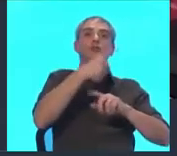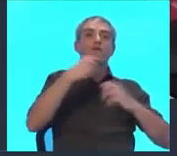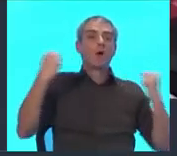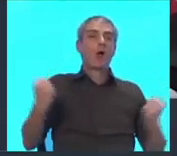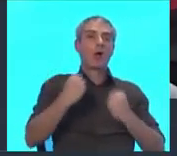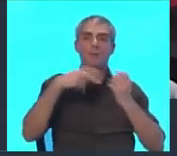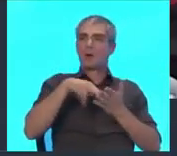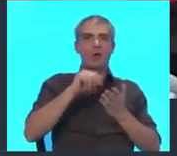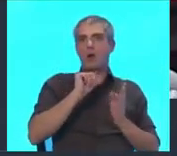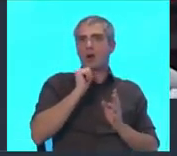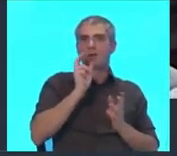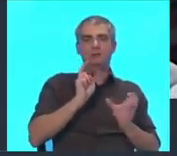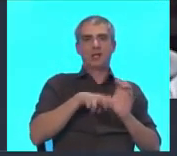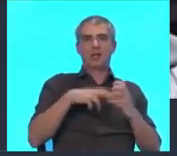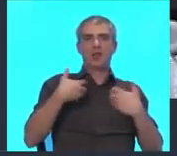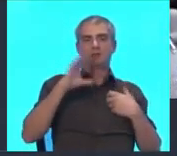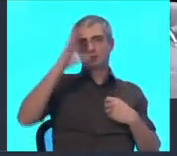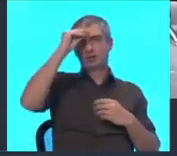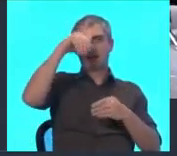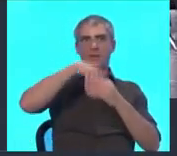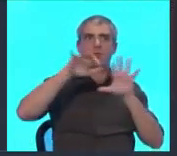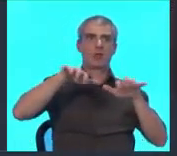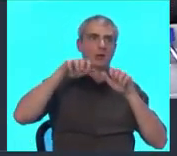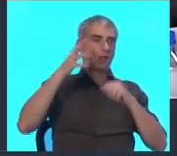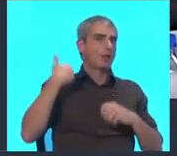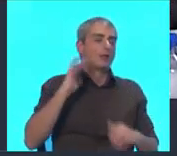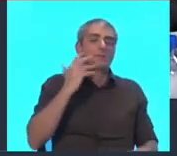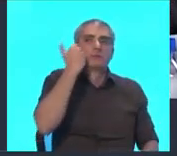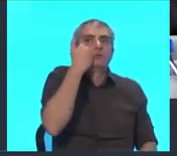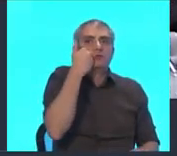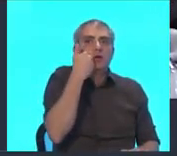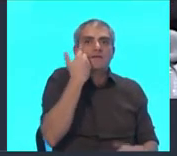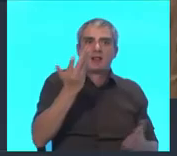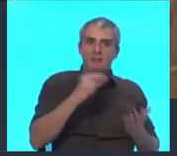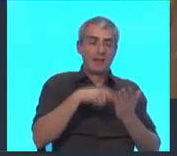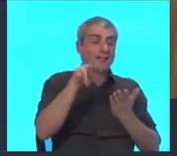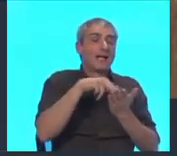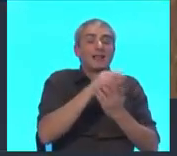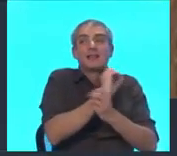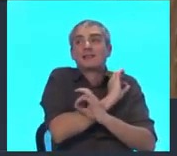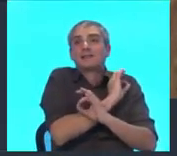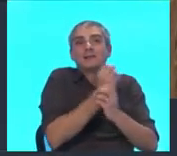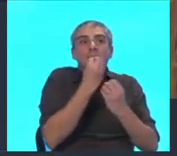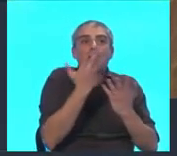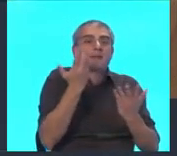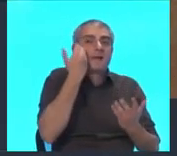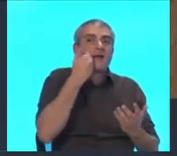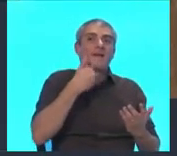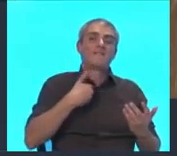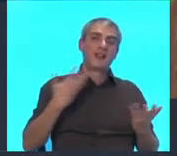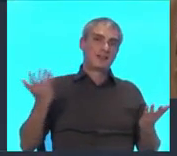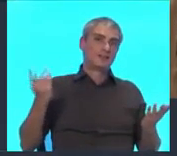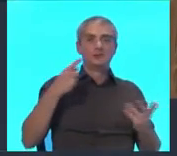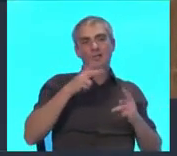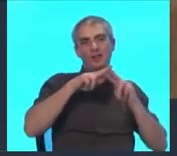נמנעת מלהופיע כשיש גבר בקהל. היה לי ממש חבל, כי היא רקדנית מדהימה, וחבל לי שהיא